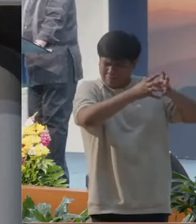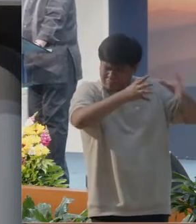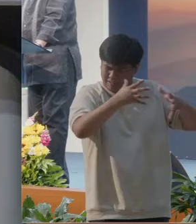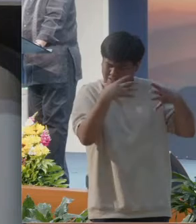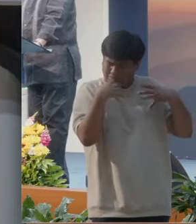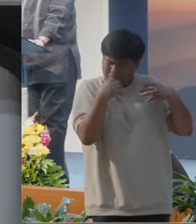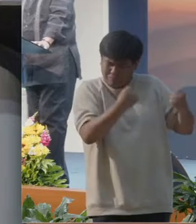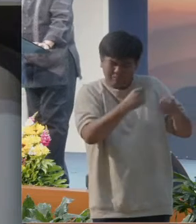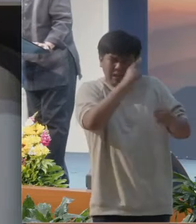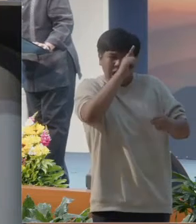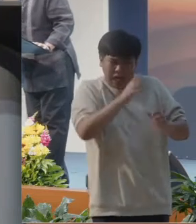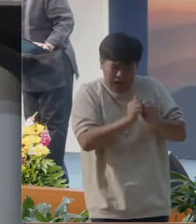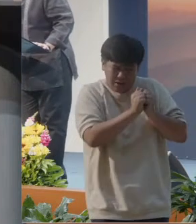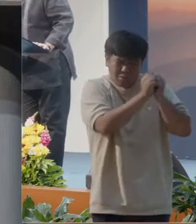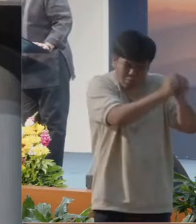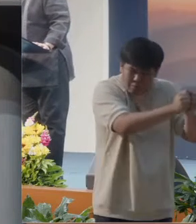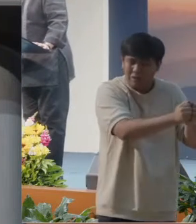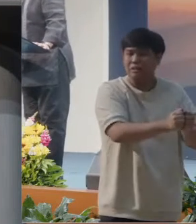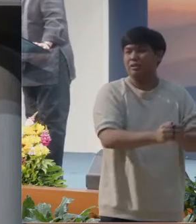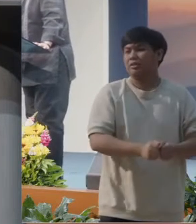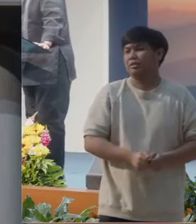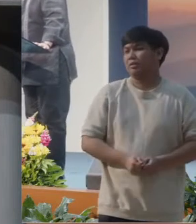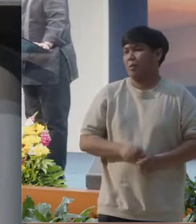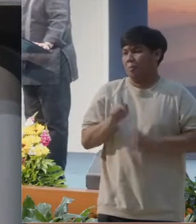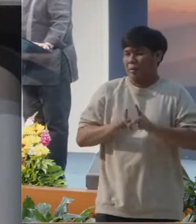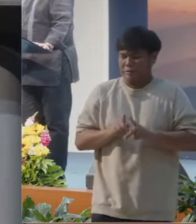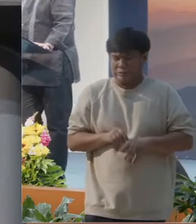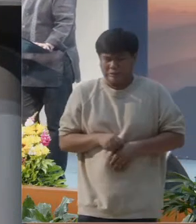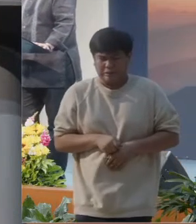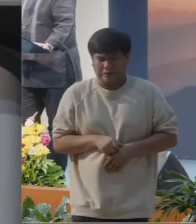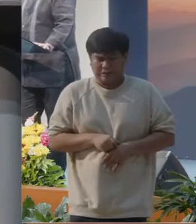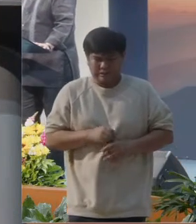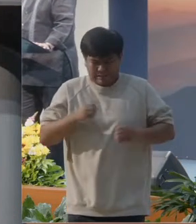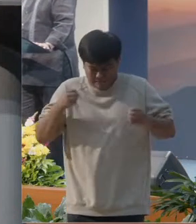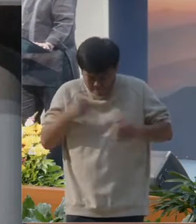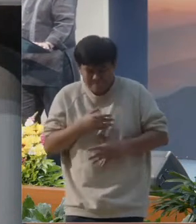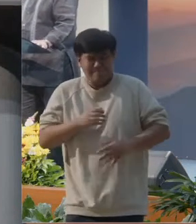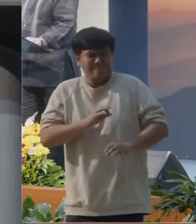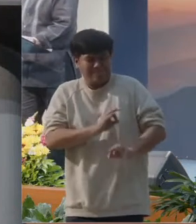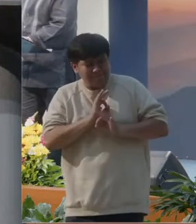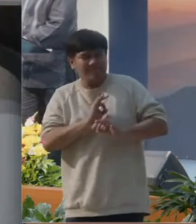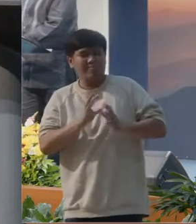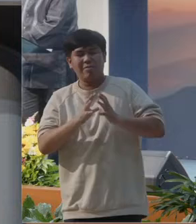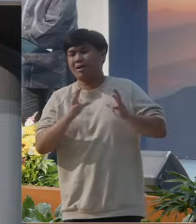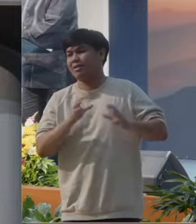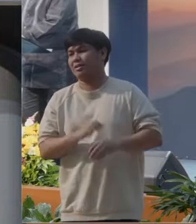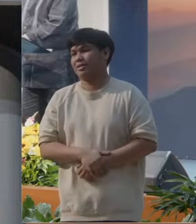faint, nagahimatay ang mga tao ng Jericho sa takot sa Israel.